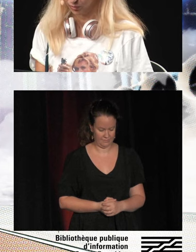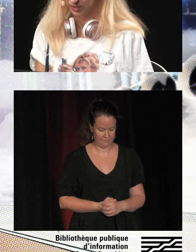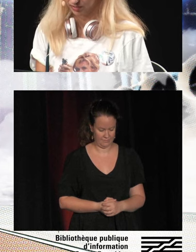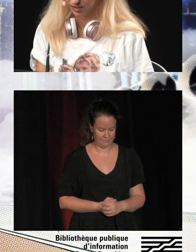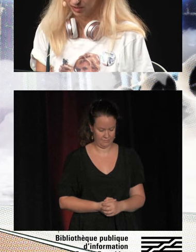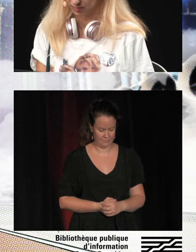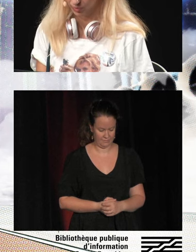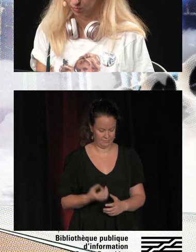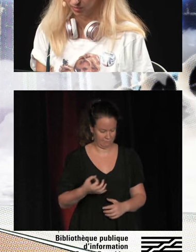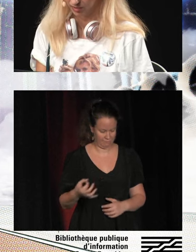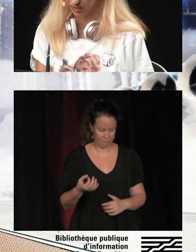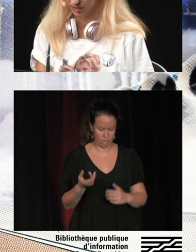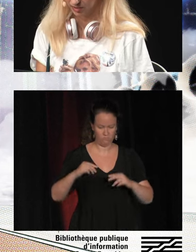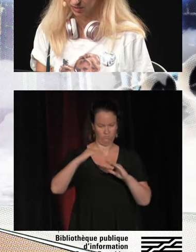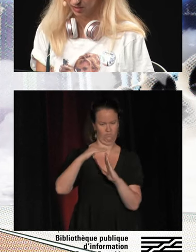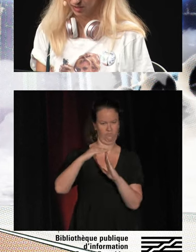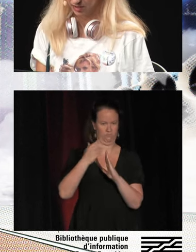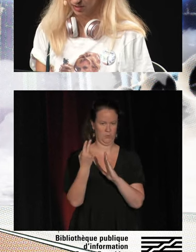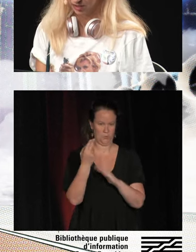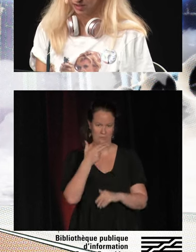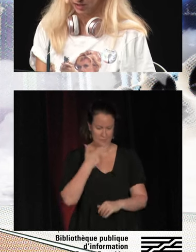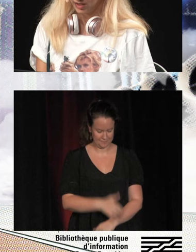Ça, on valide aussi, voilà. Très bien.